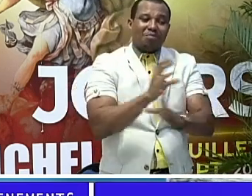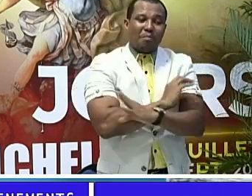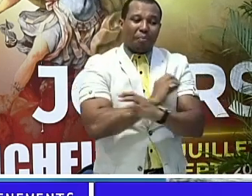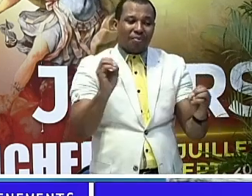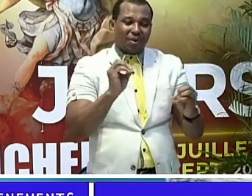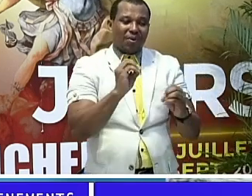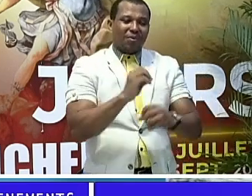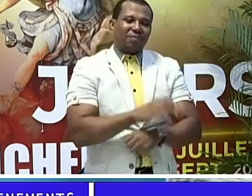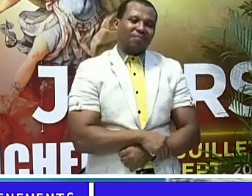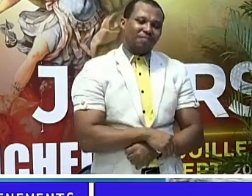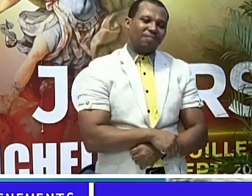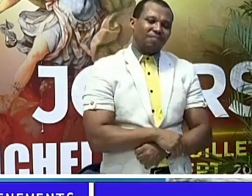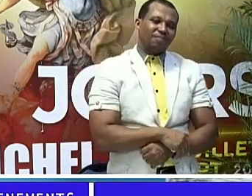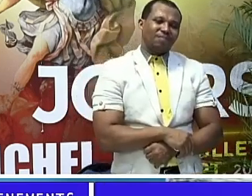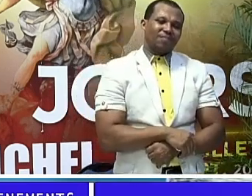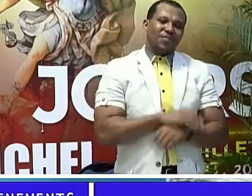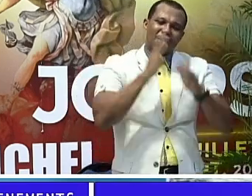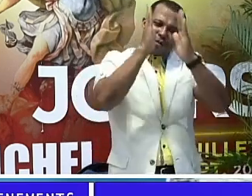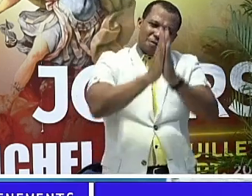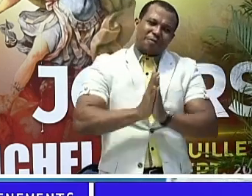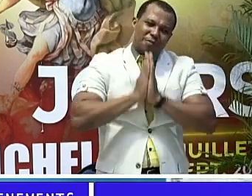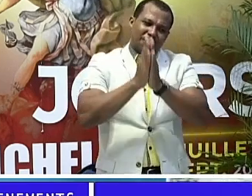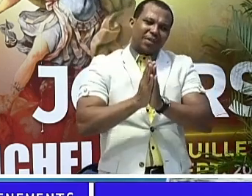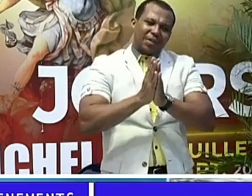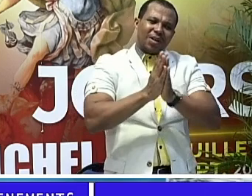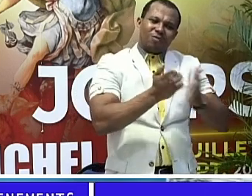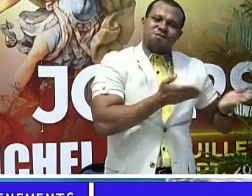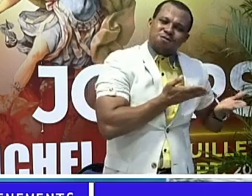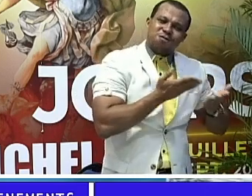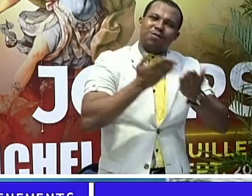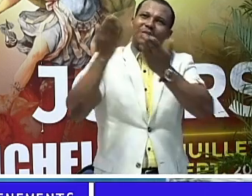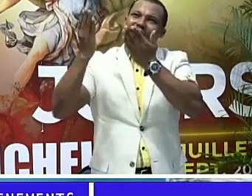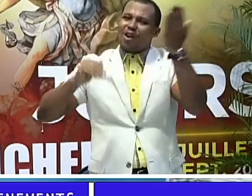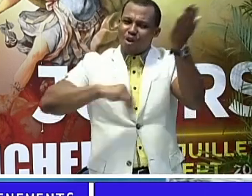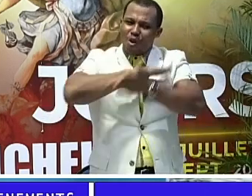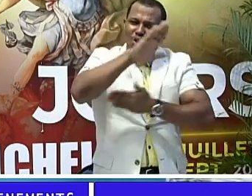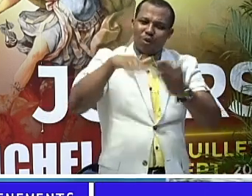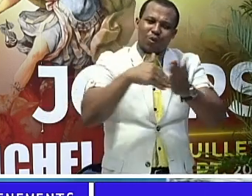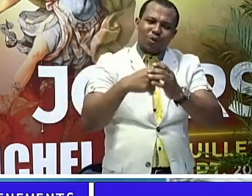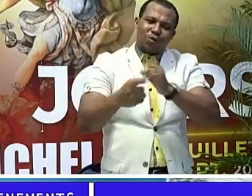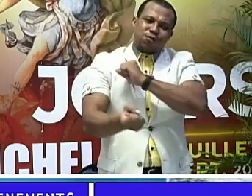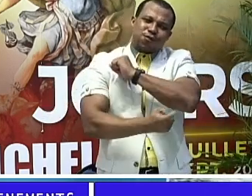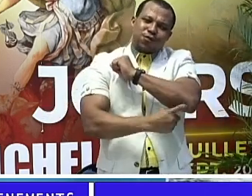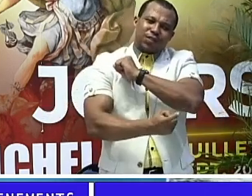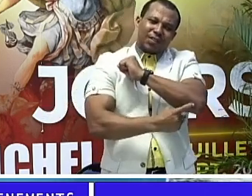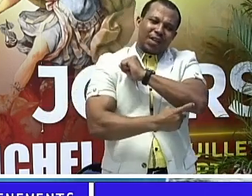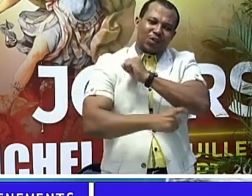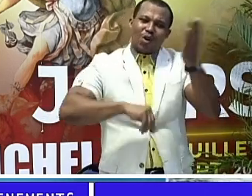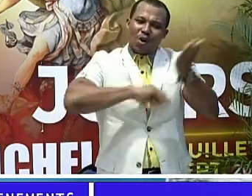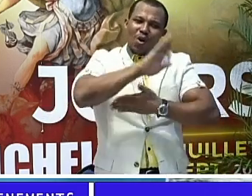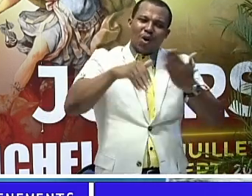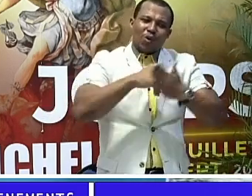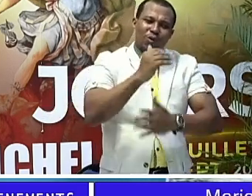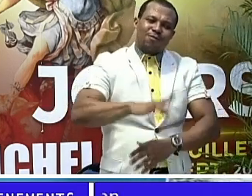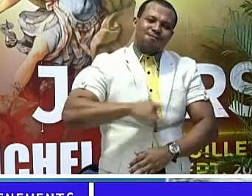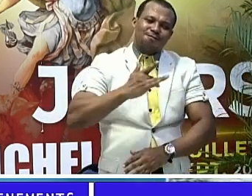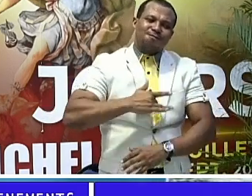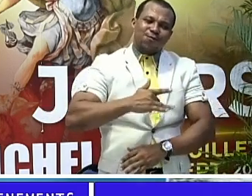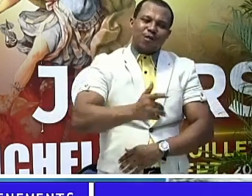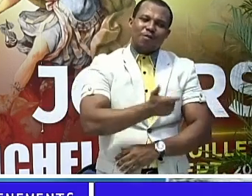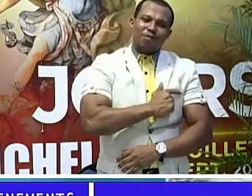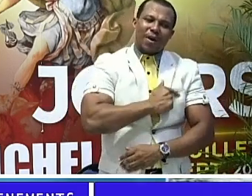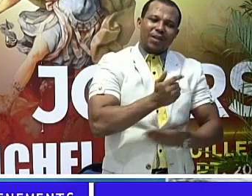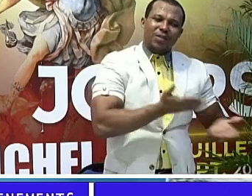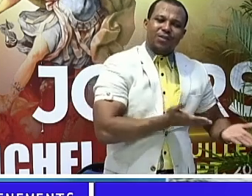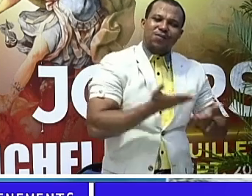On remet tout le bagaille, bon Dieu. Toute tentation, on remet tout le bon Dieu. Toute sensation de paresse, on remet tout